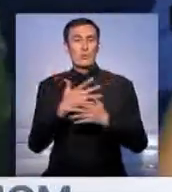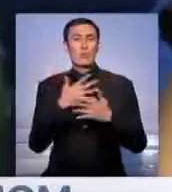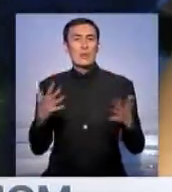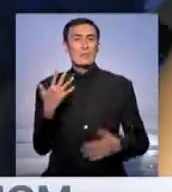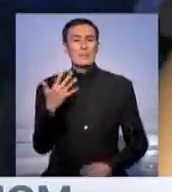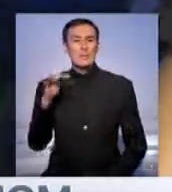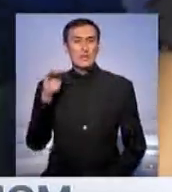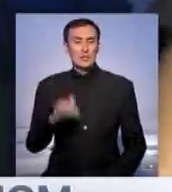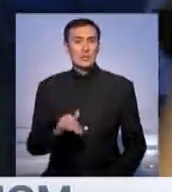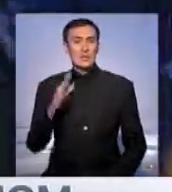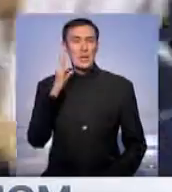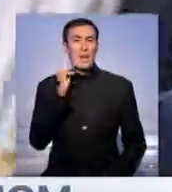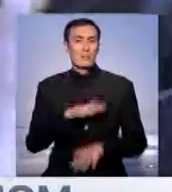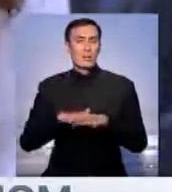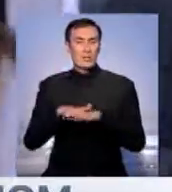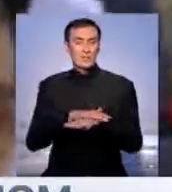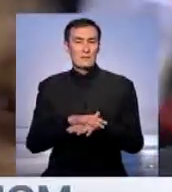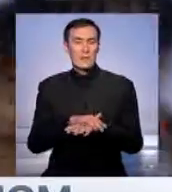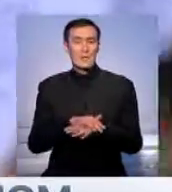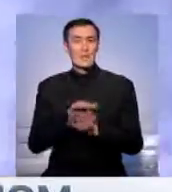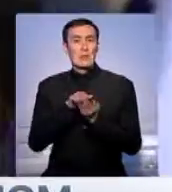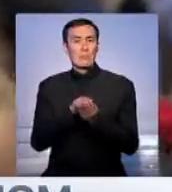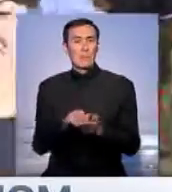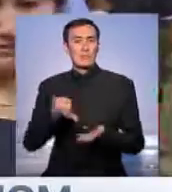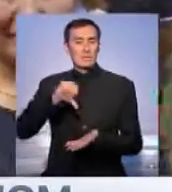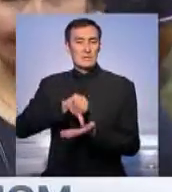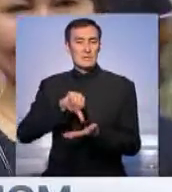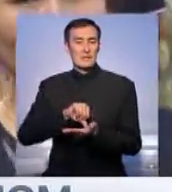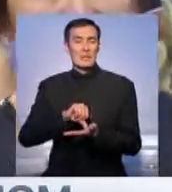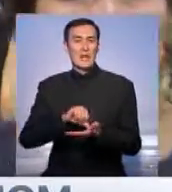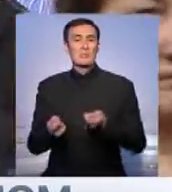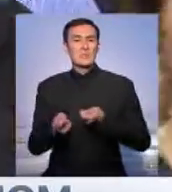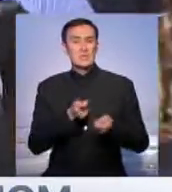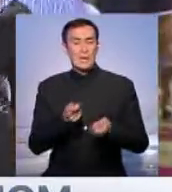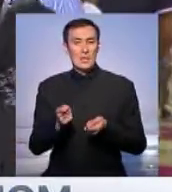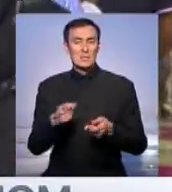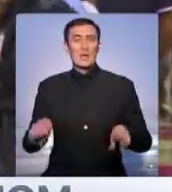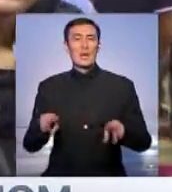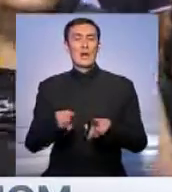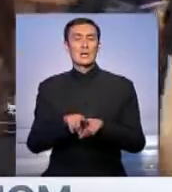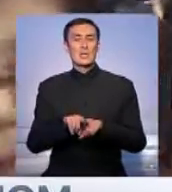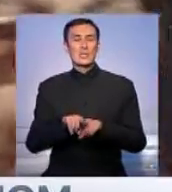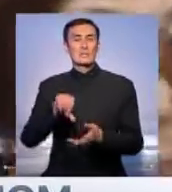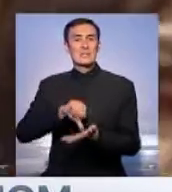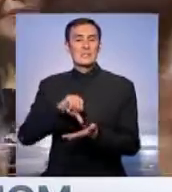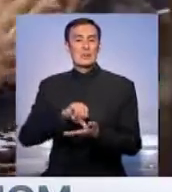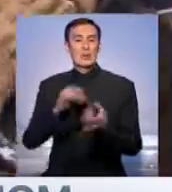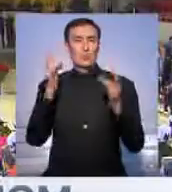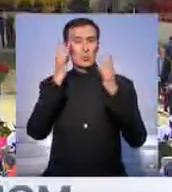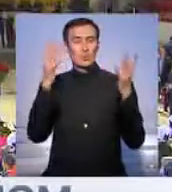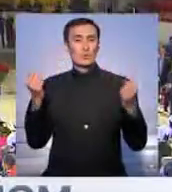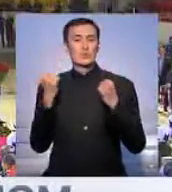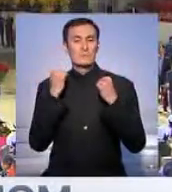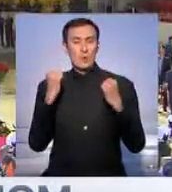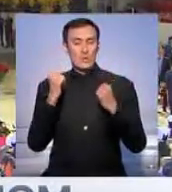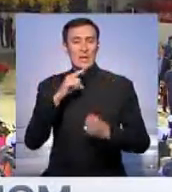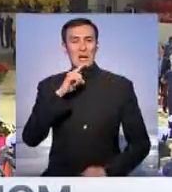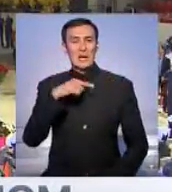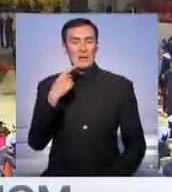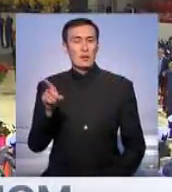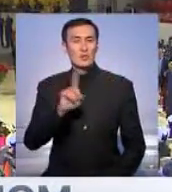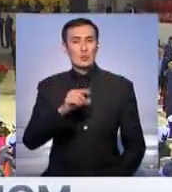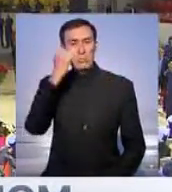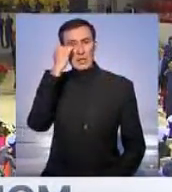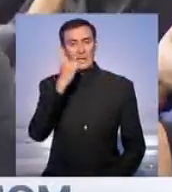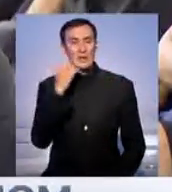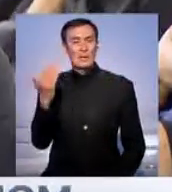5000 алматинцев. На гражданской панихиде представители администрации, а также представители культуры и спорта говорили о том, что